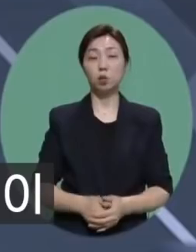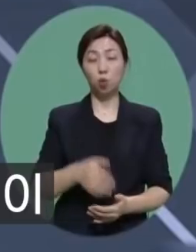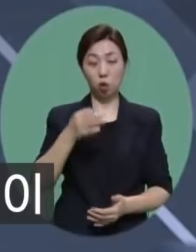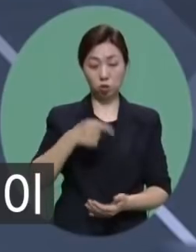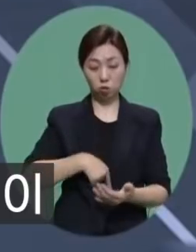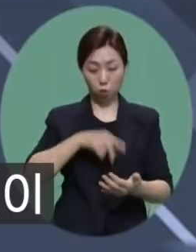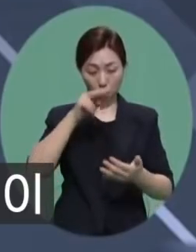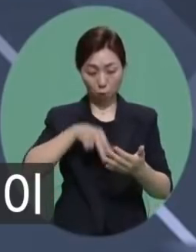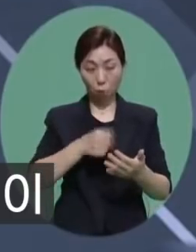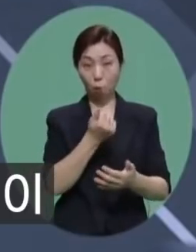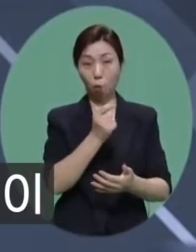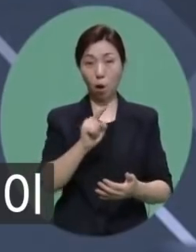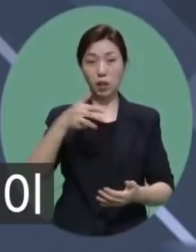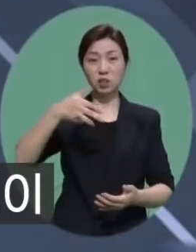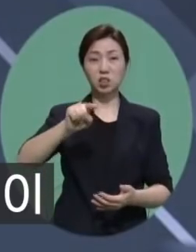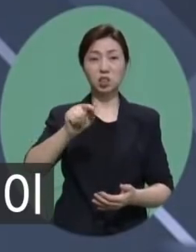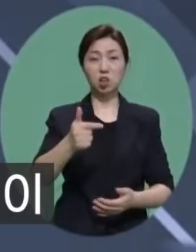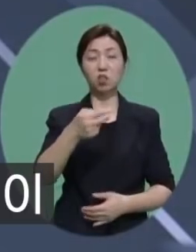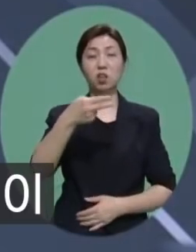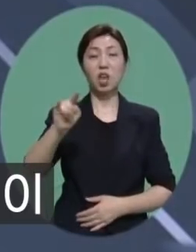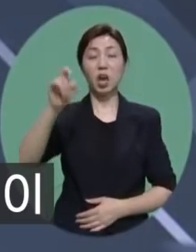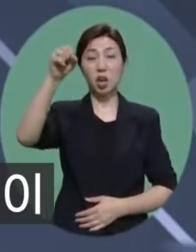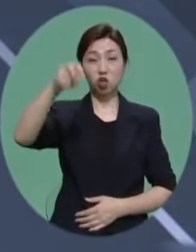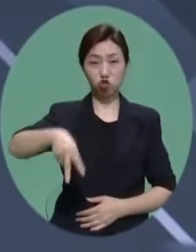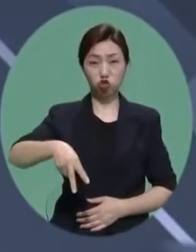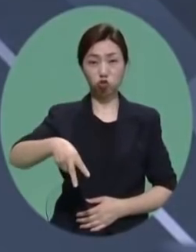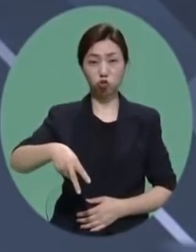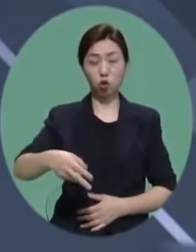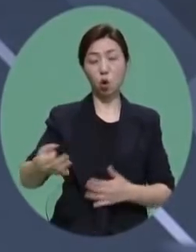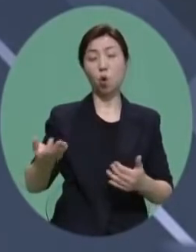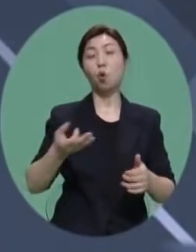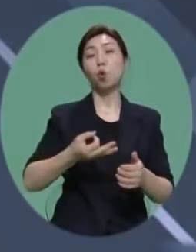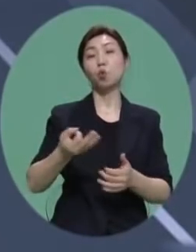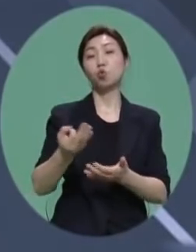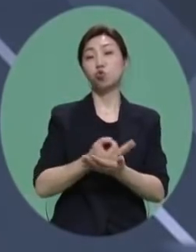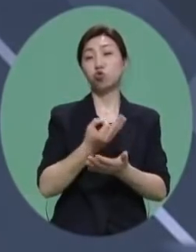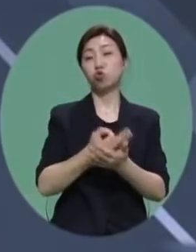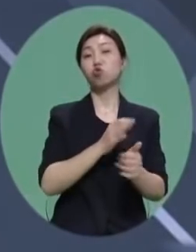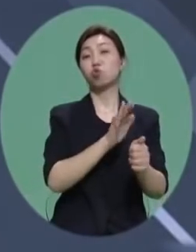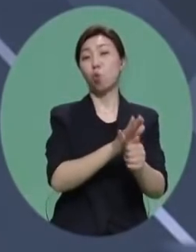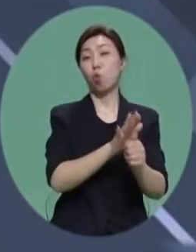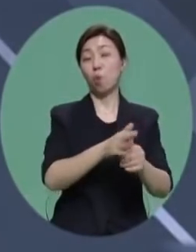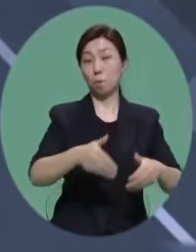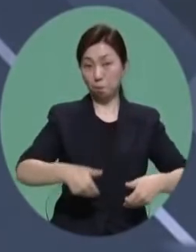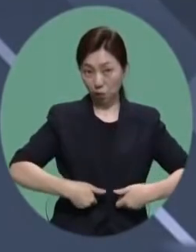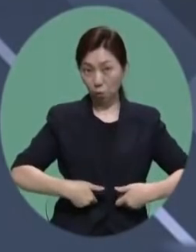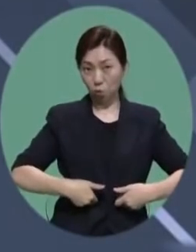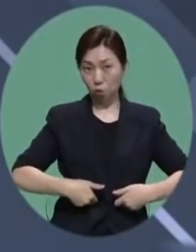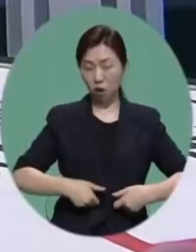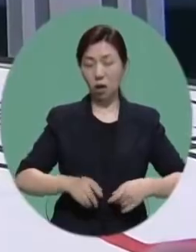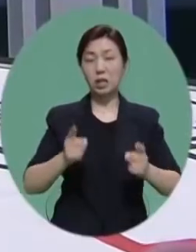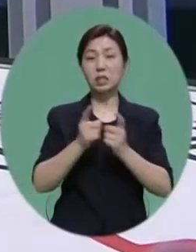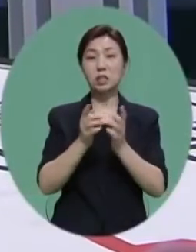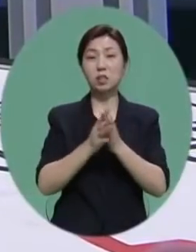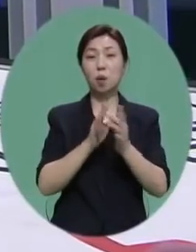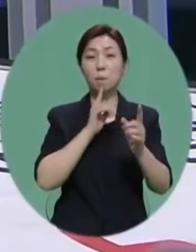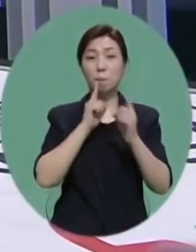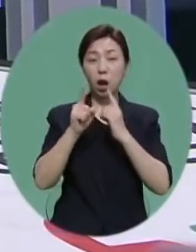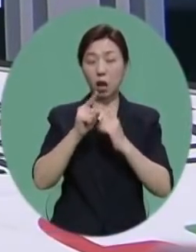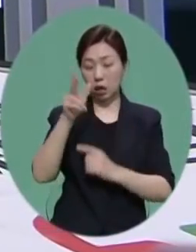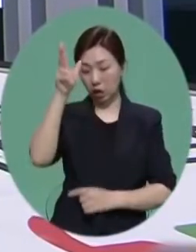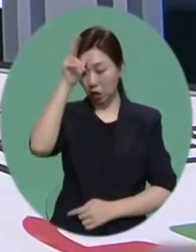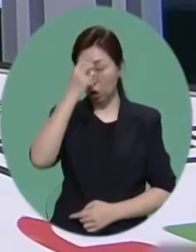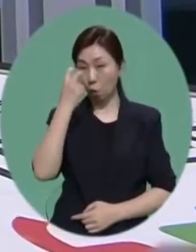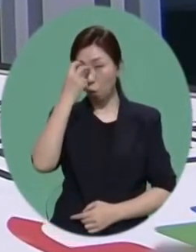화천대유가 제대로 돈을 벌게 해야 된다고 말했다는 것이 또 검찰 조사에서 드러났습니다. 남욱은 검찰